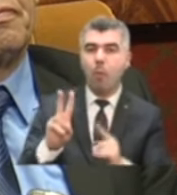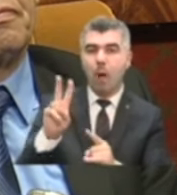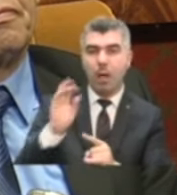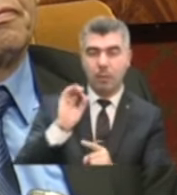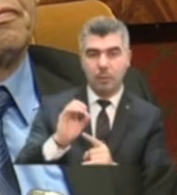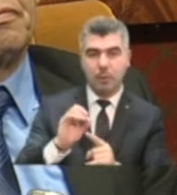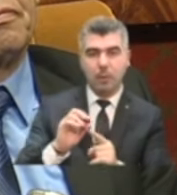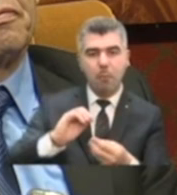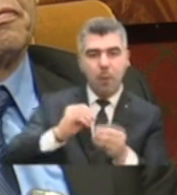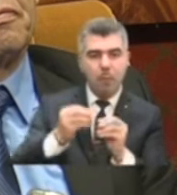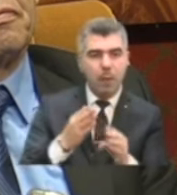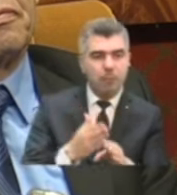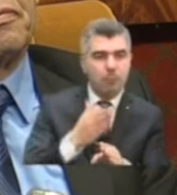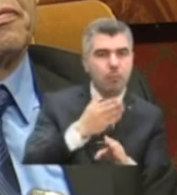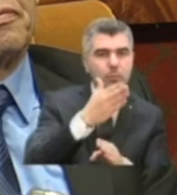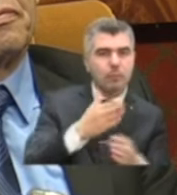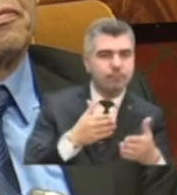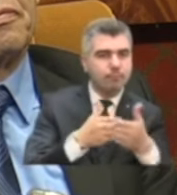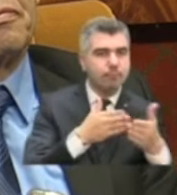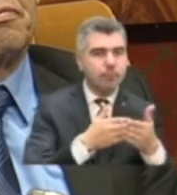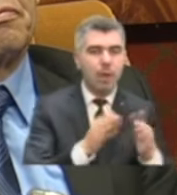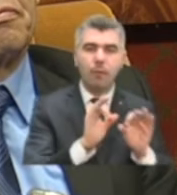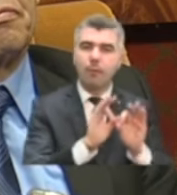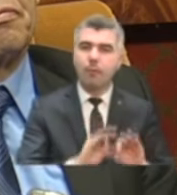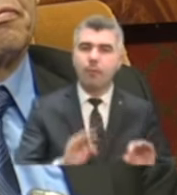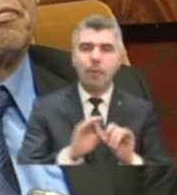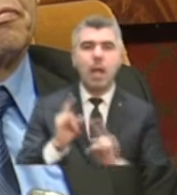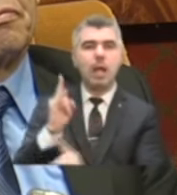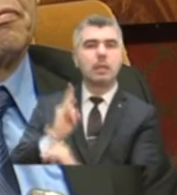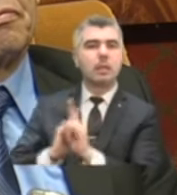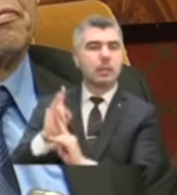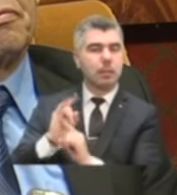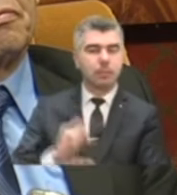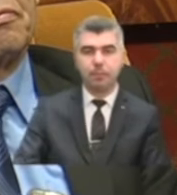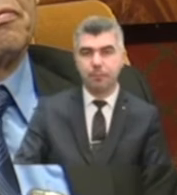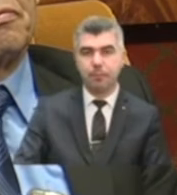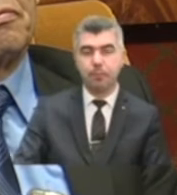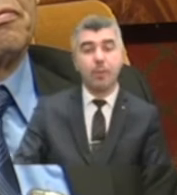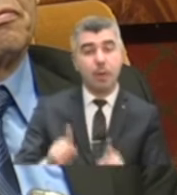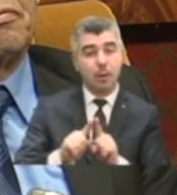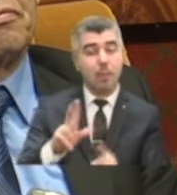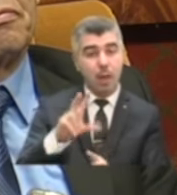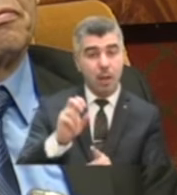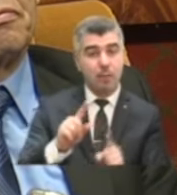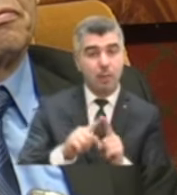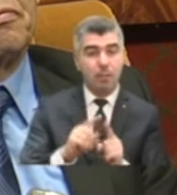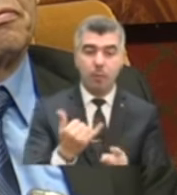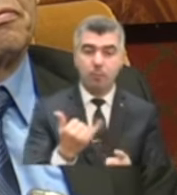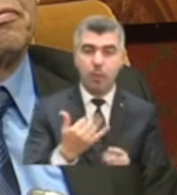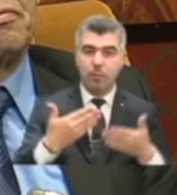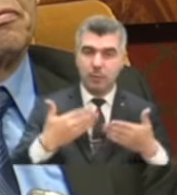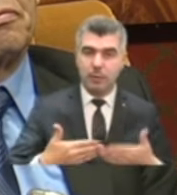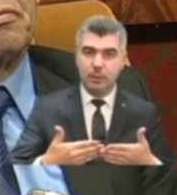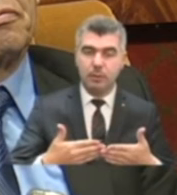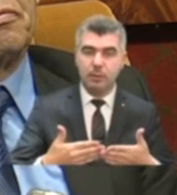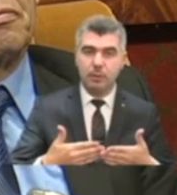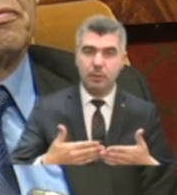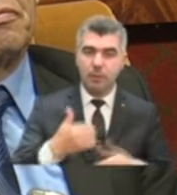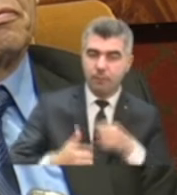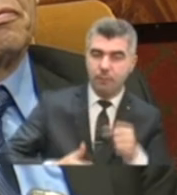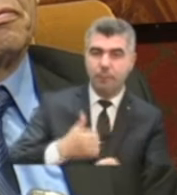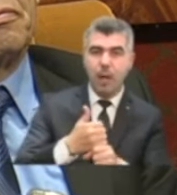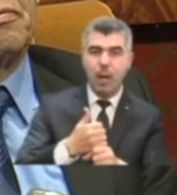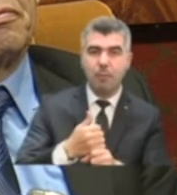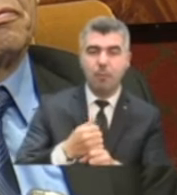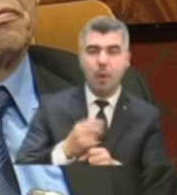مختلف الاكراهات التي عاشتها مواسم التخييم السابقة. ونعتقد أن أكبر رهان خلال الموسم